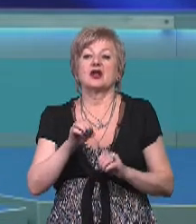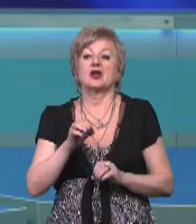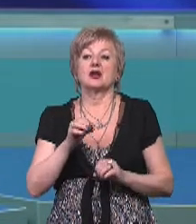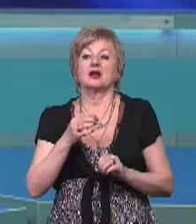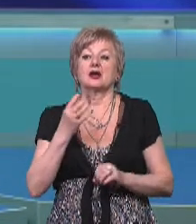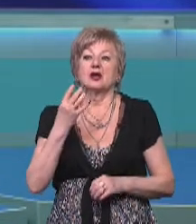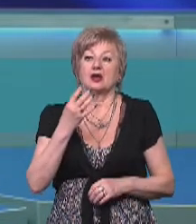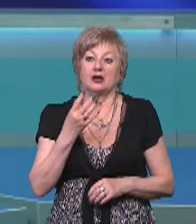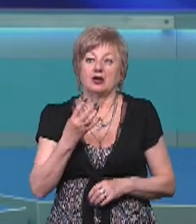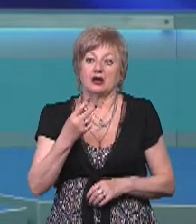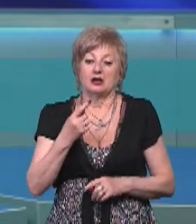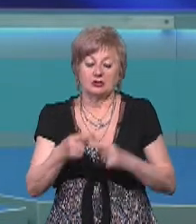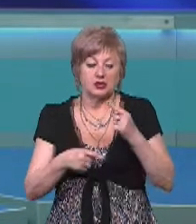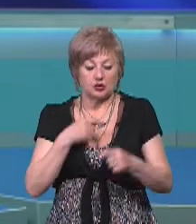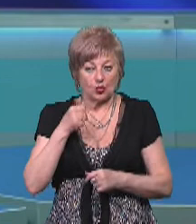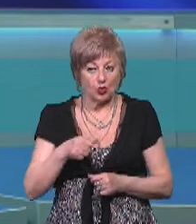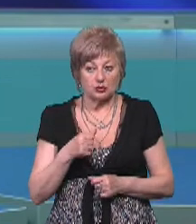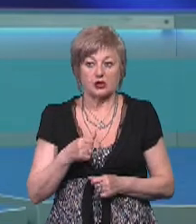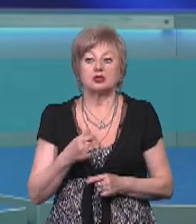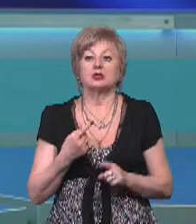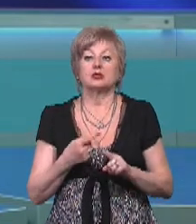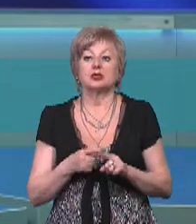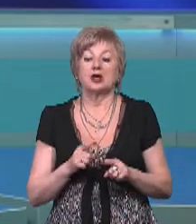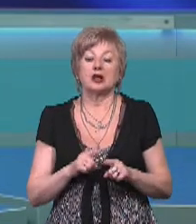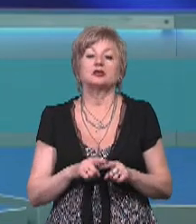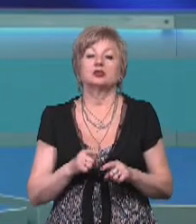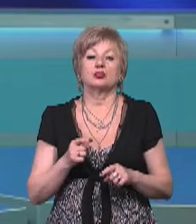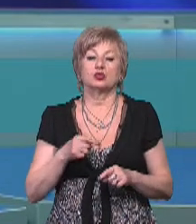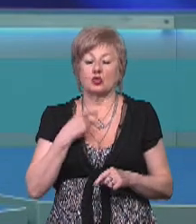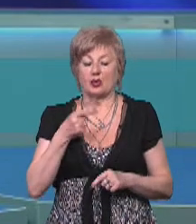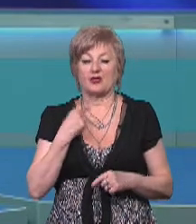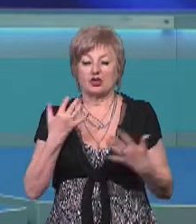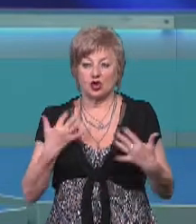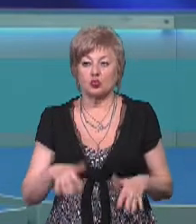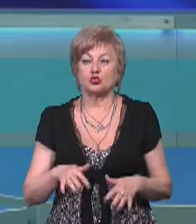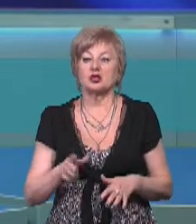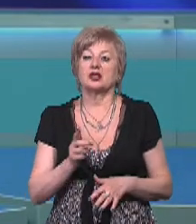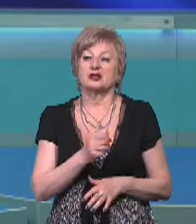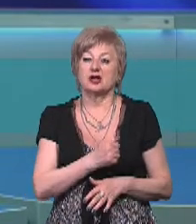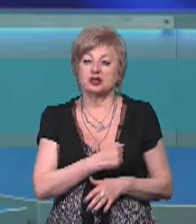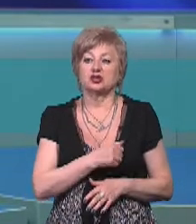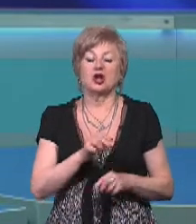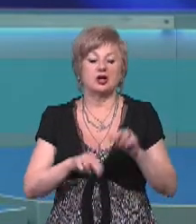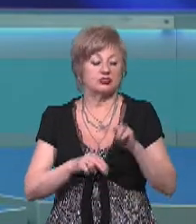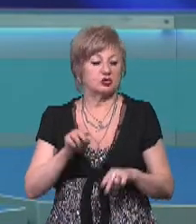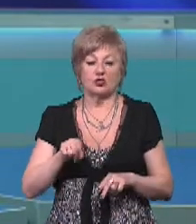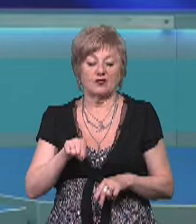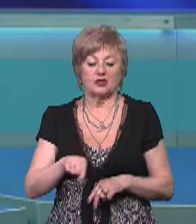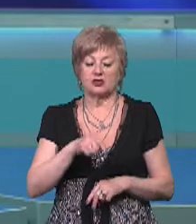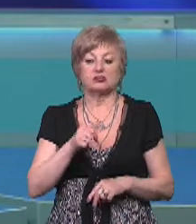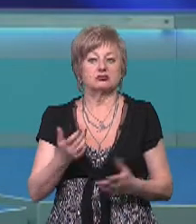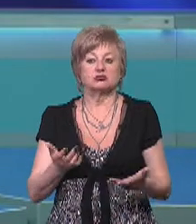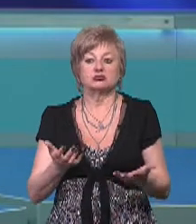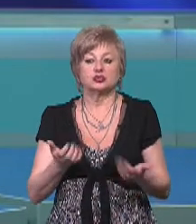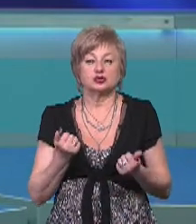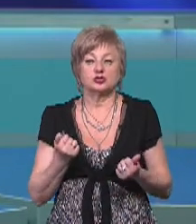2020 року. Щодо субвенції на розвиток інфраструктури, про яку ми вже з вами говорили, на жаль, вони також в цьому році її не отримують і